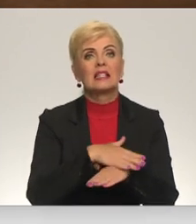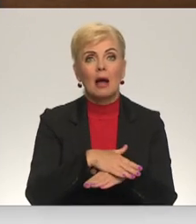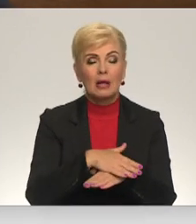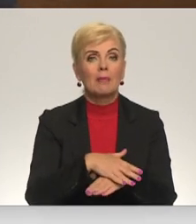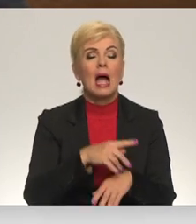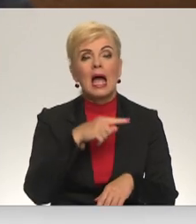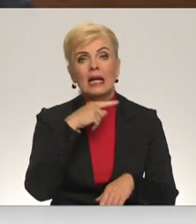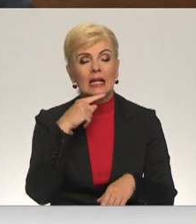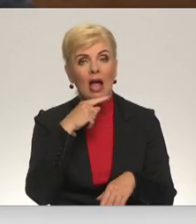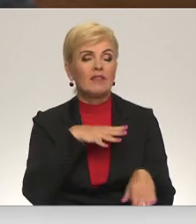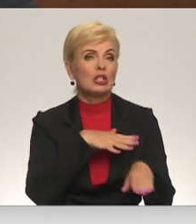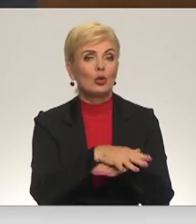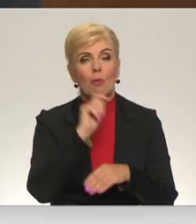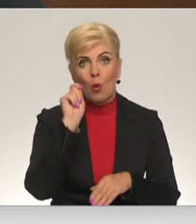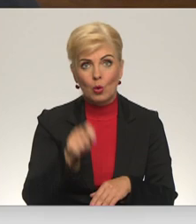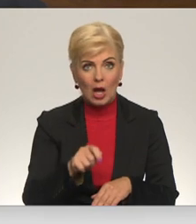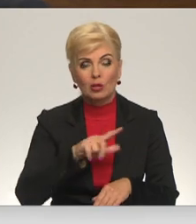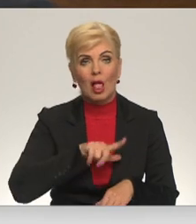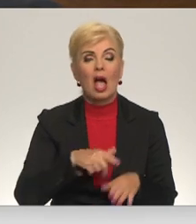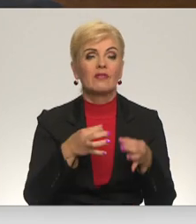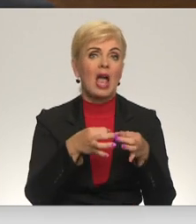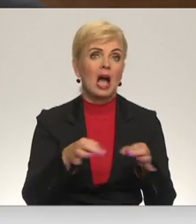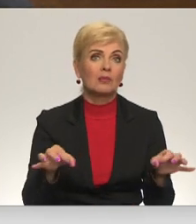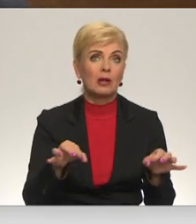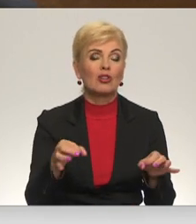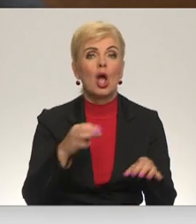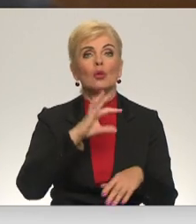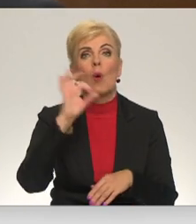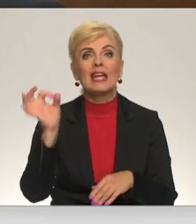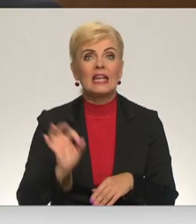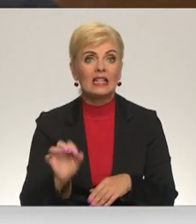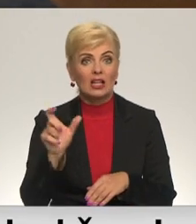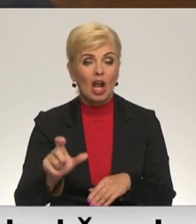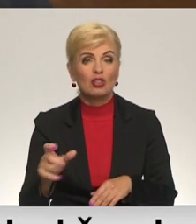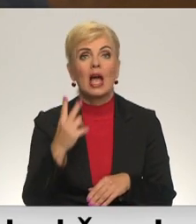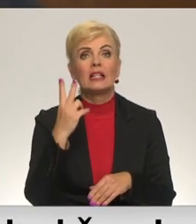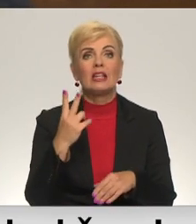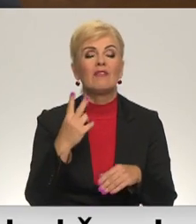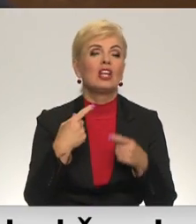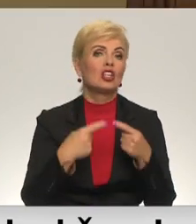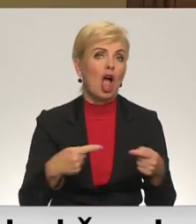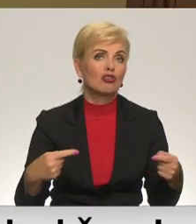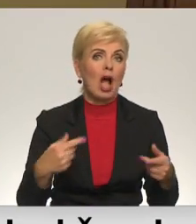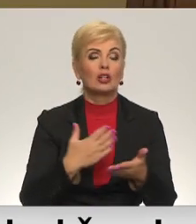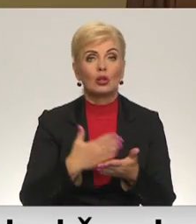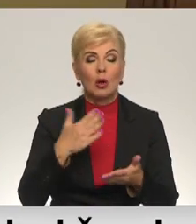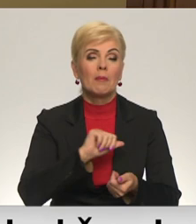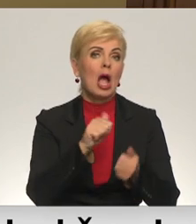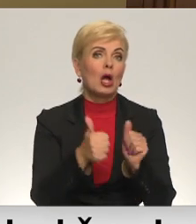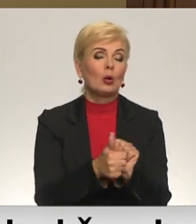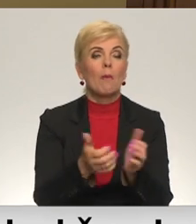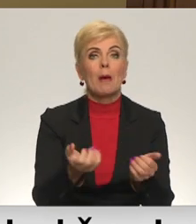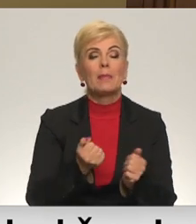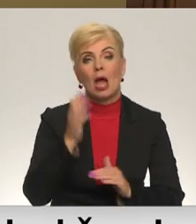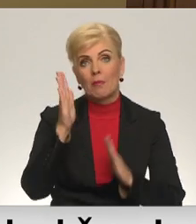Ukrainā un Latvijas atbrīvošana no hitleriešiem ir divi dažādi notikumi. Par grozījumu